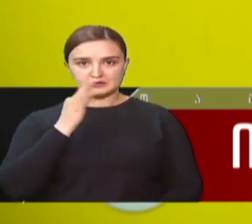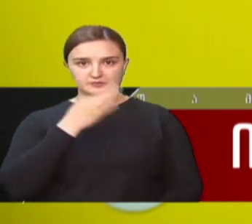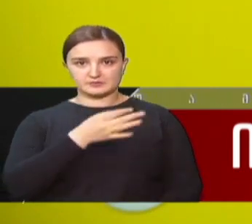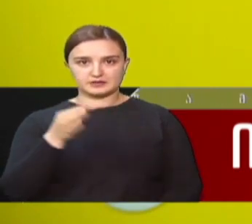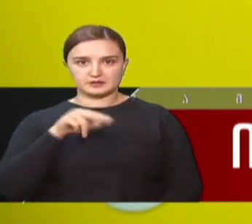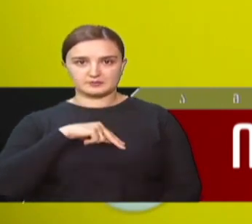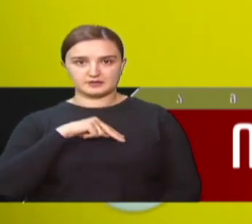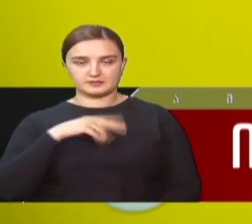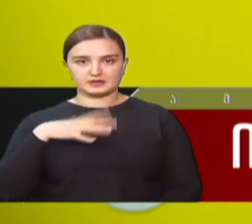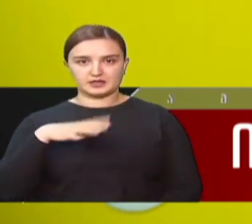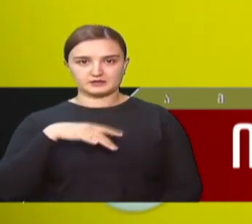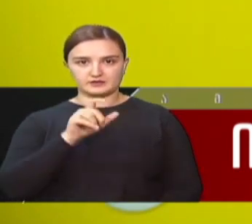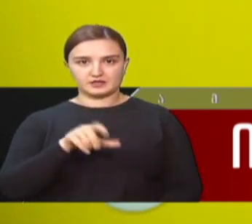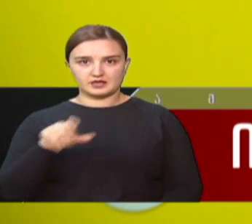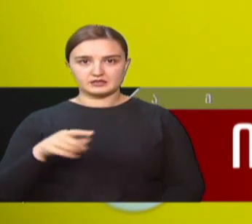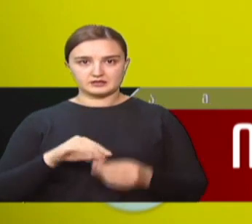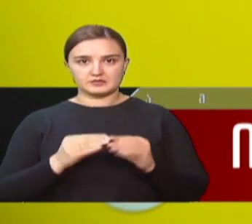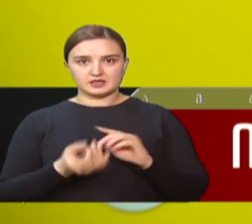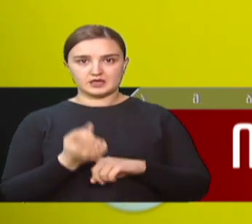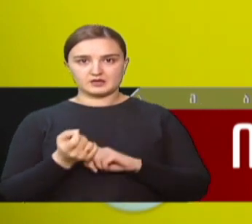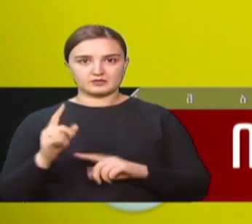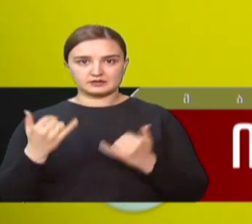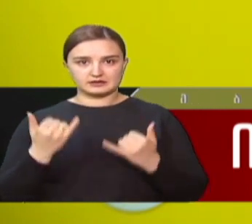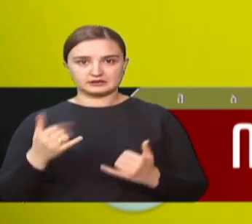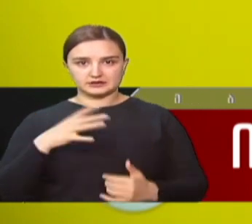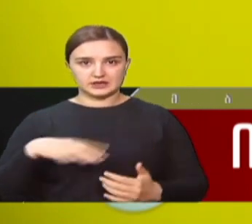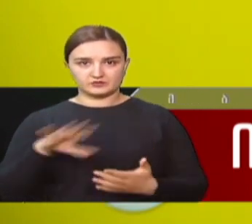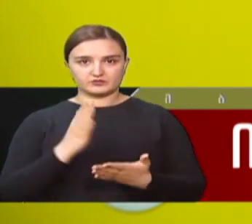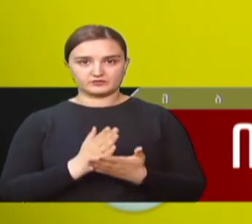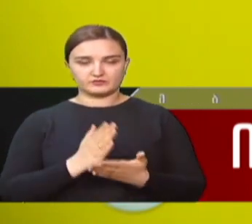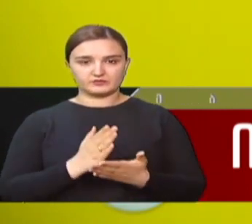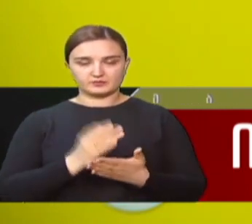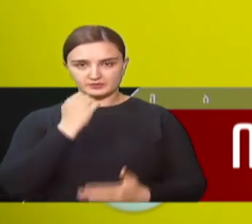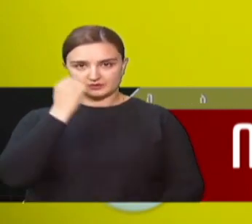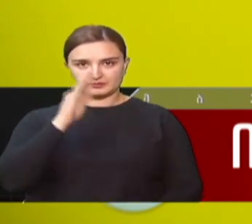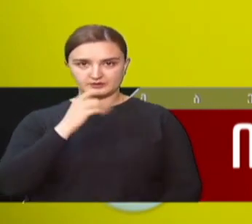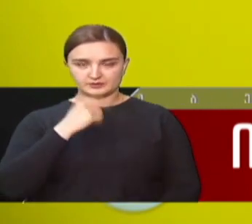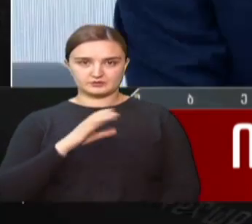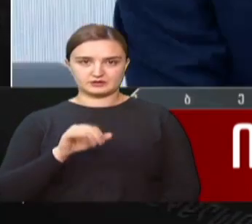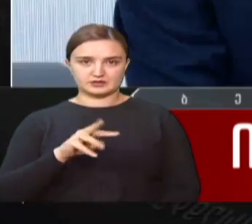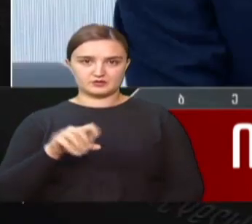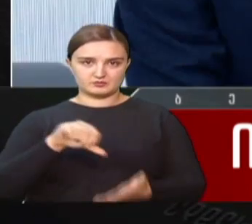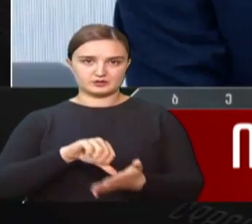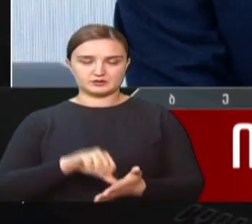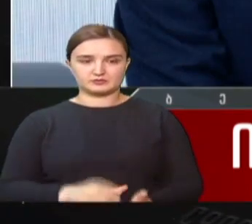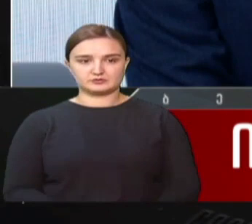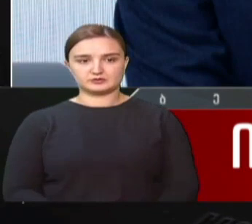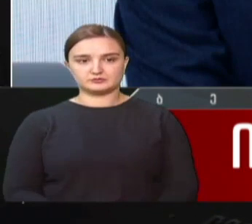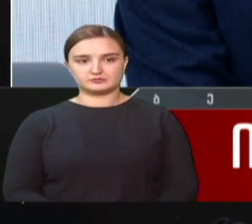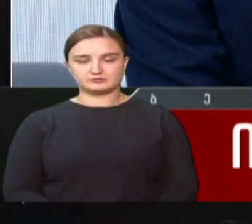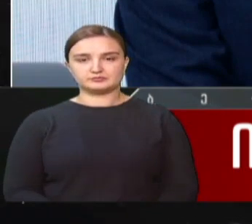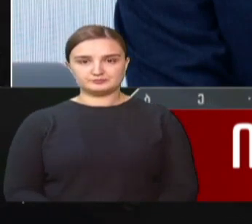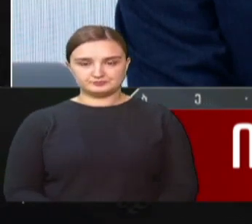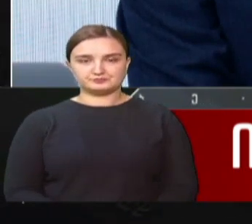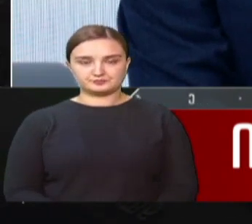პარლამენტის ტრიბუნიდან ქართულ ხალხს იმ გამოწვევებზე, რომელიც დღეს ჩვენი ქვეყნის წინაშეა. მადლობა ქალბატონ სალომე გადაცემაში მონაწილეობისთვის.